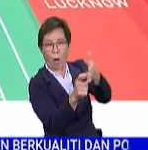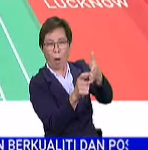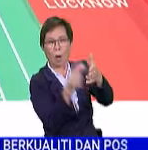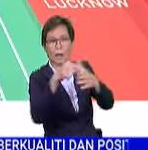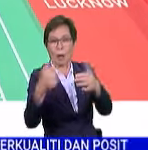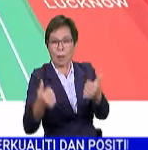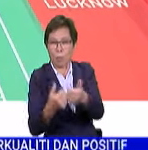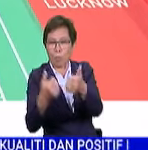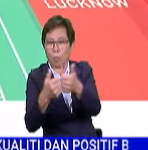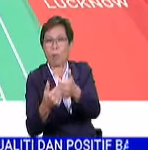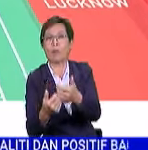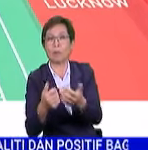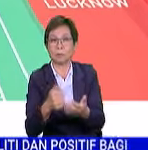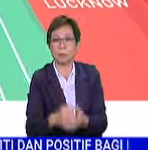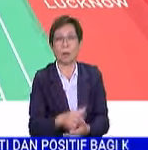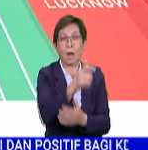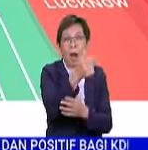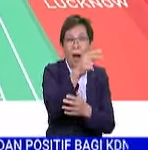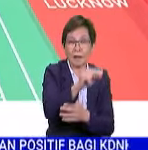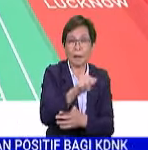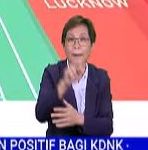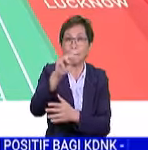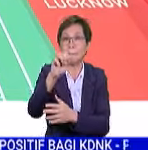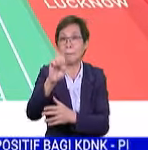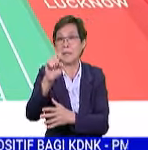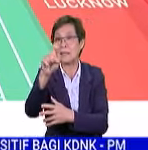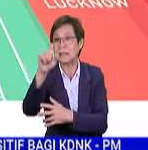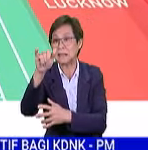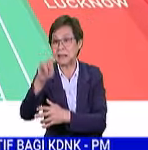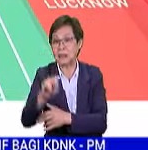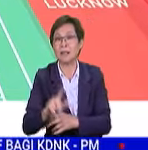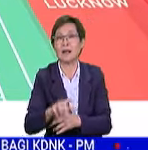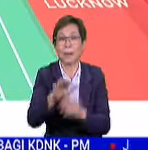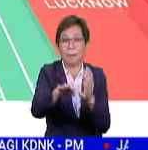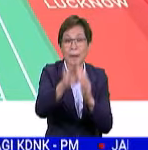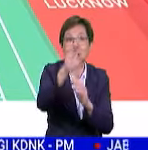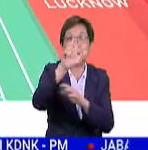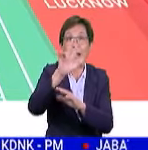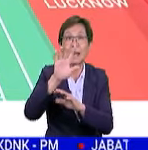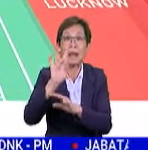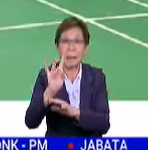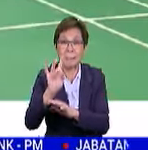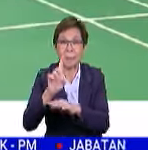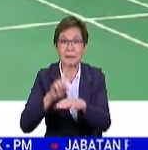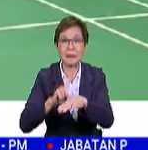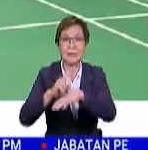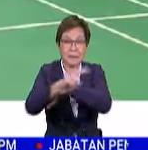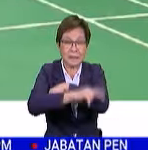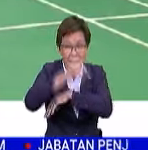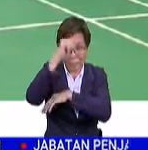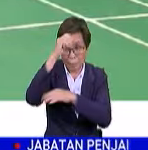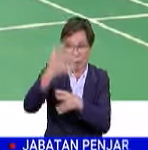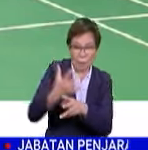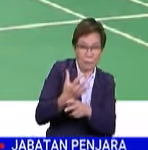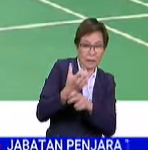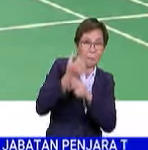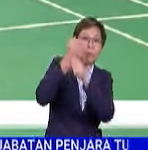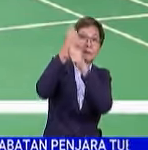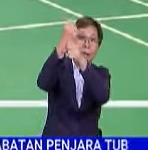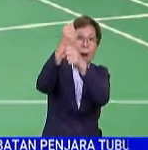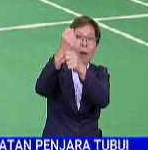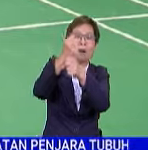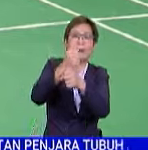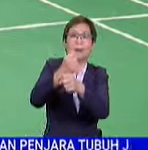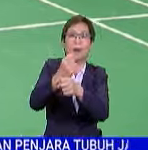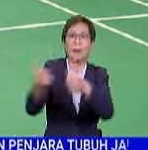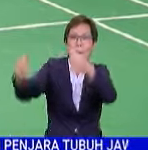itu. Anna Mei Jing yang diletakkan sebagai pilihan ke-8 di India berangkul gelaran tersebut